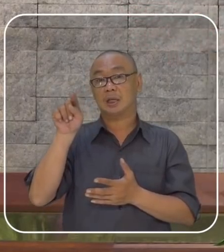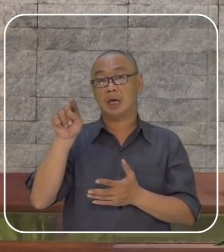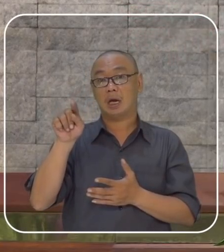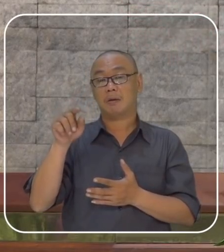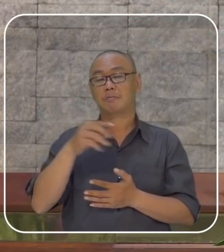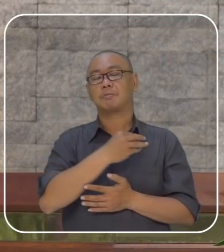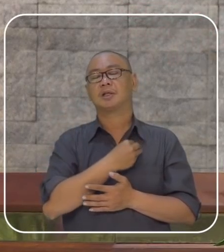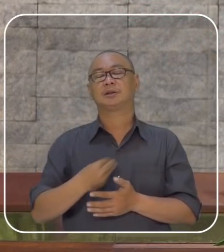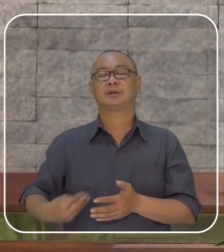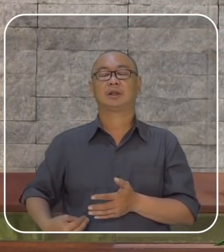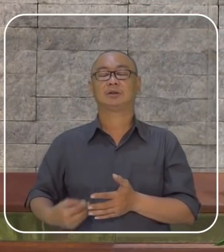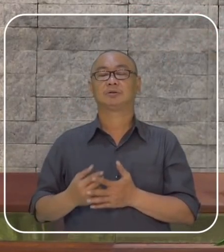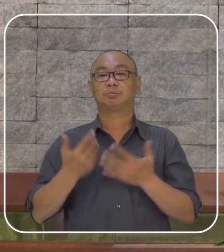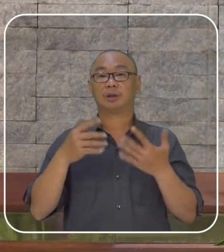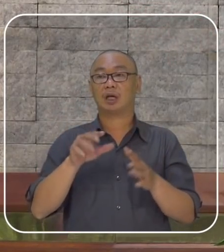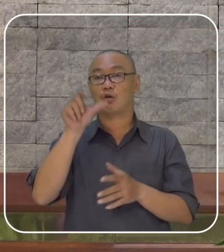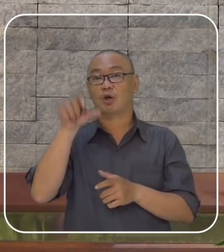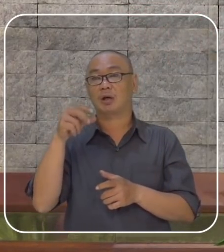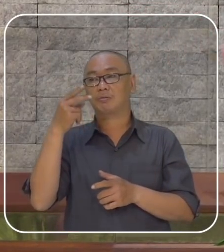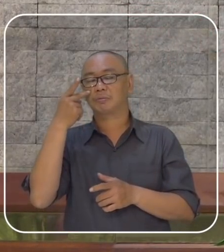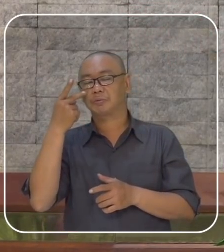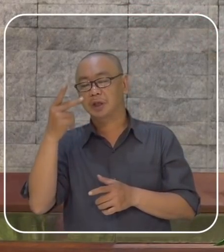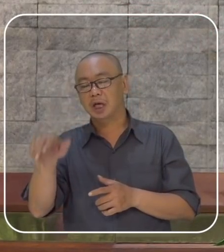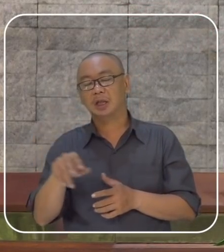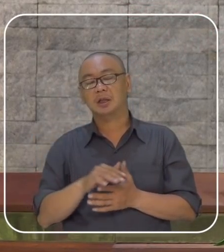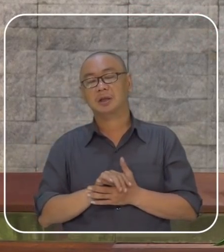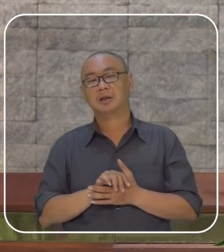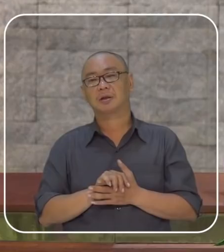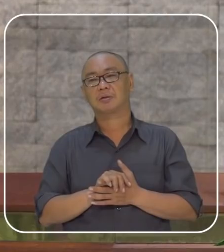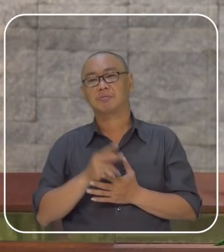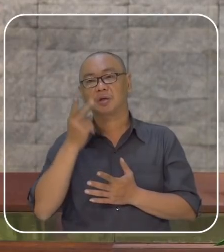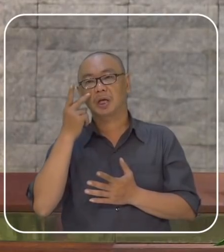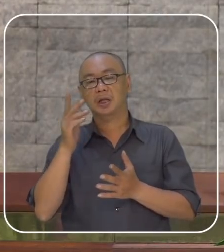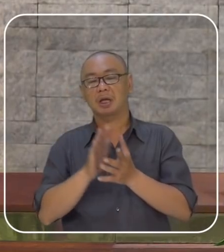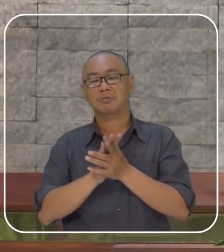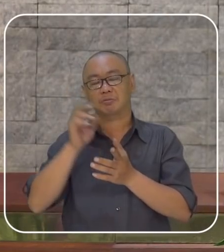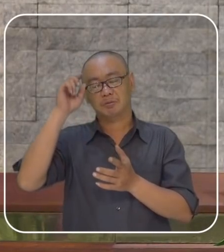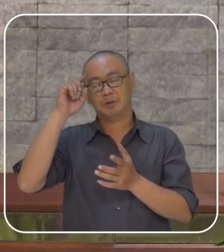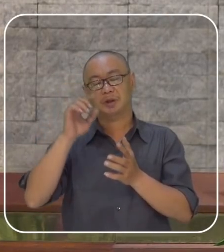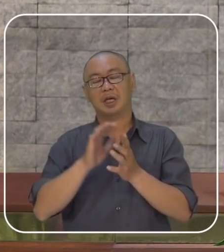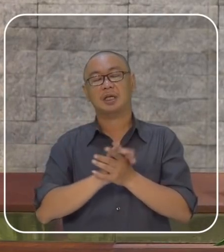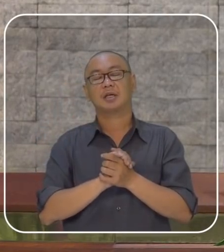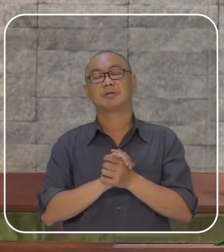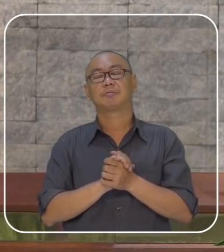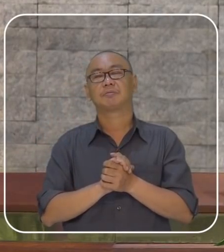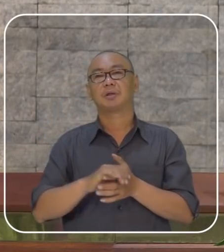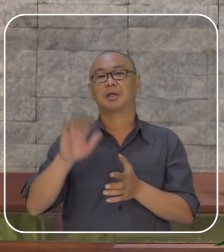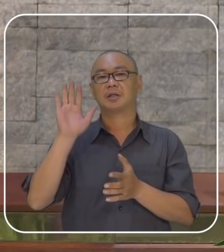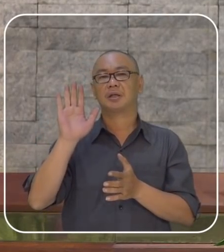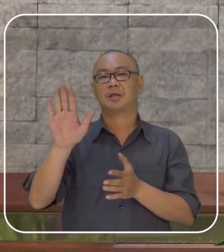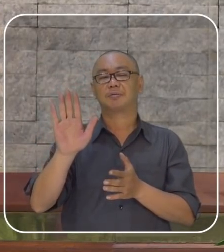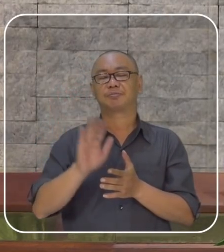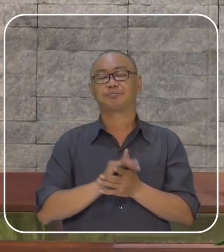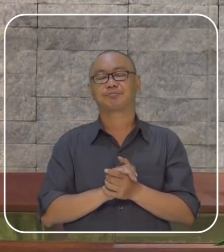Mesias. Supaya orang bisa melihat dan kemudian percaya kepadanya. Nah,